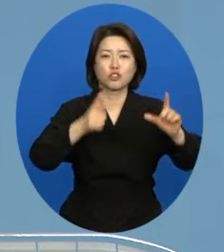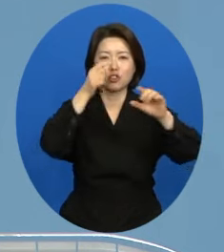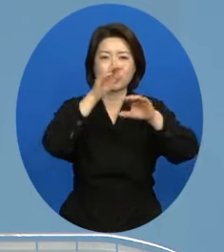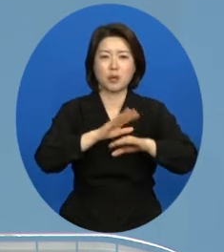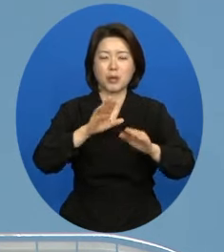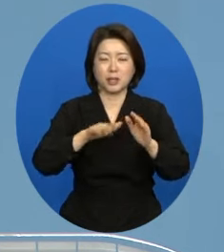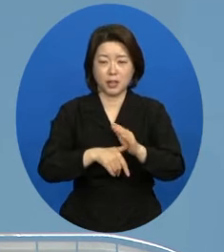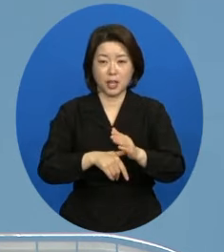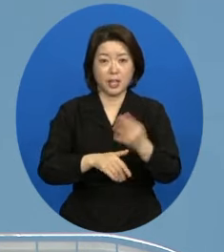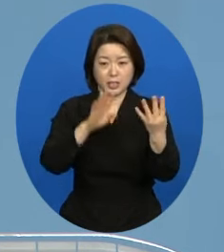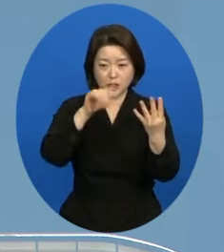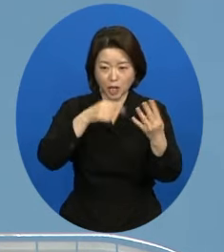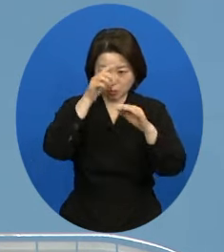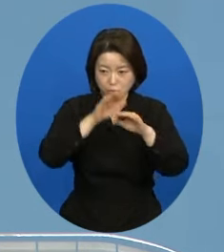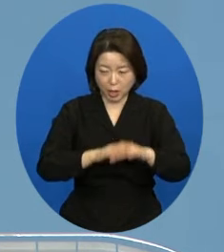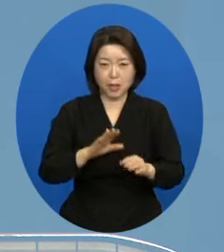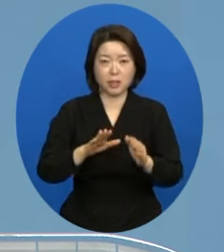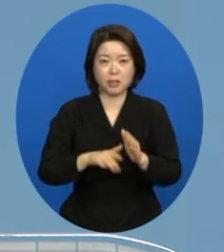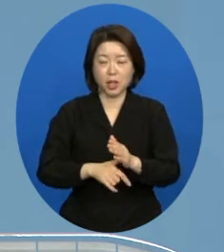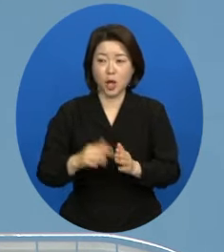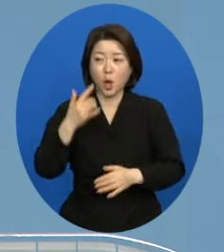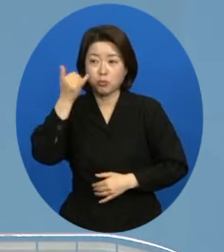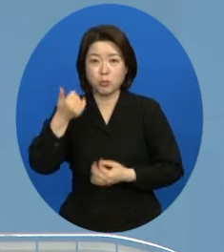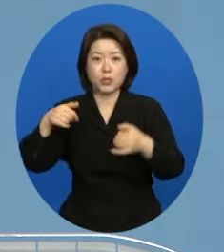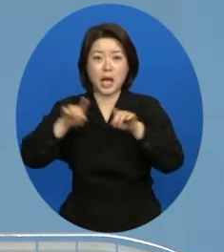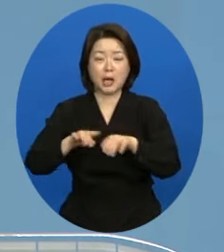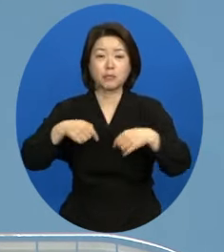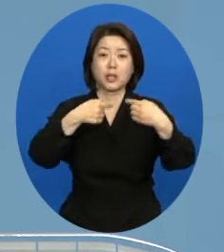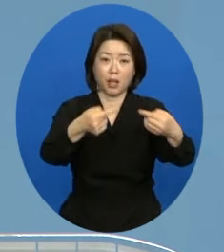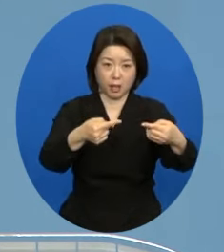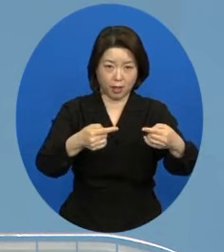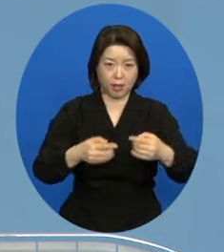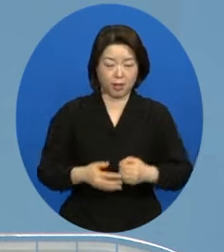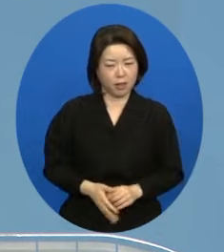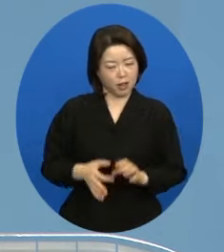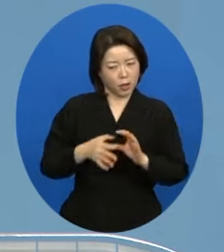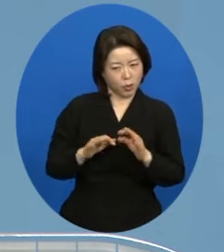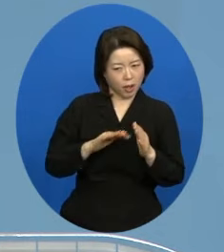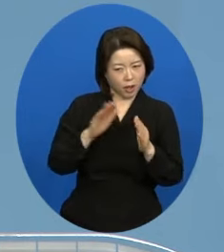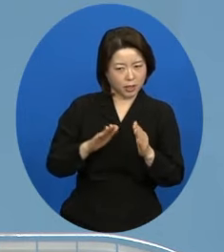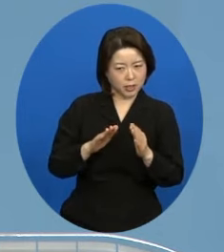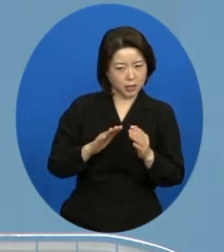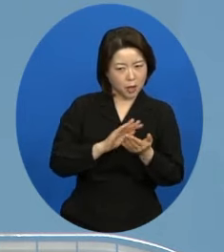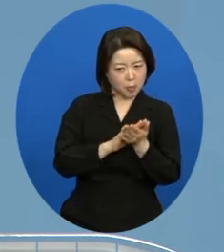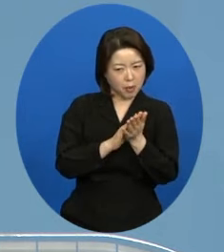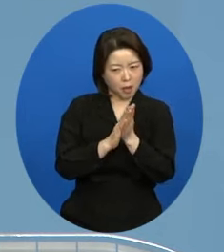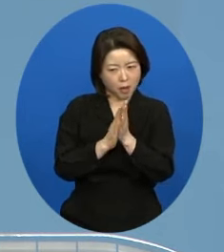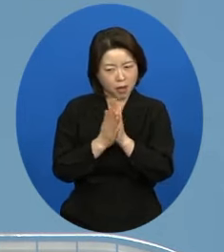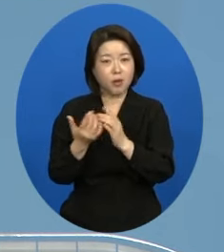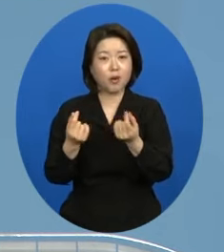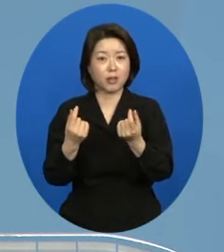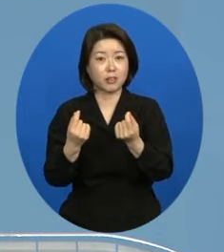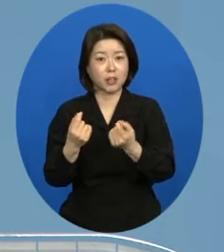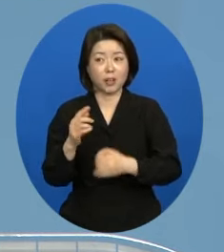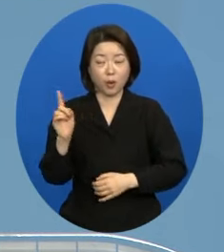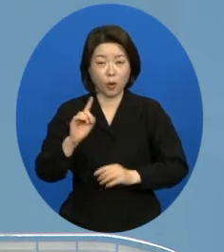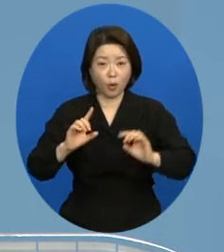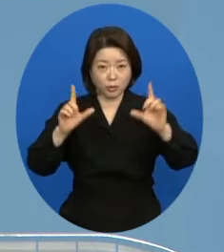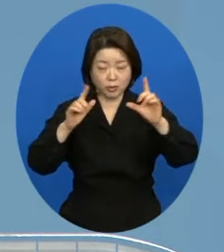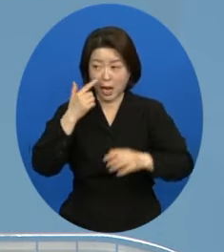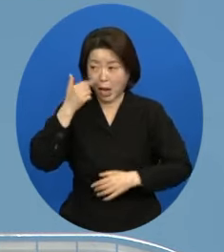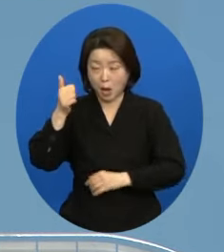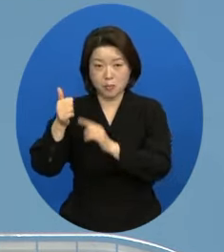함께 오셨습니다 부모님이 조금씩 관계가 호전되는 것 같다라고 하는 그런 사인들이 있었어요 근데 갑자기 어느날 아버님으로부터